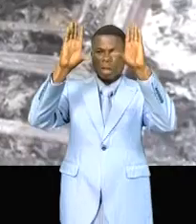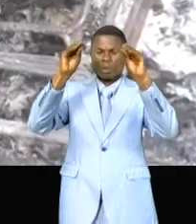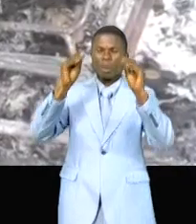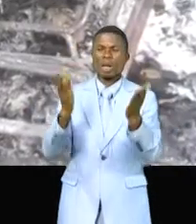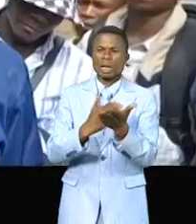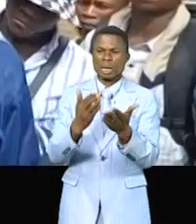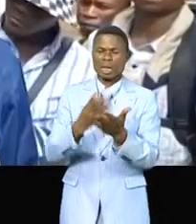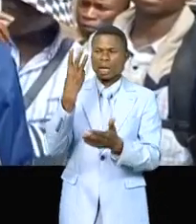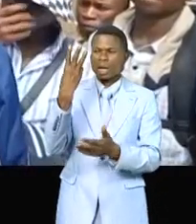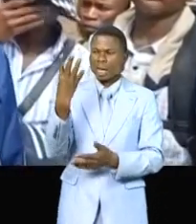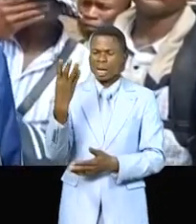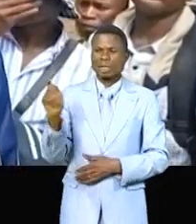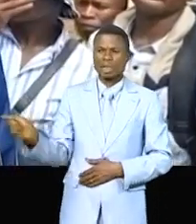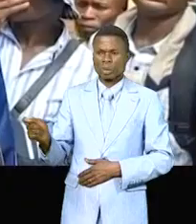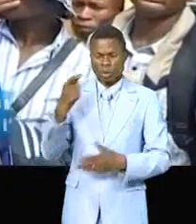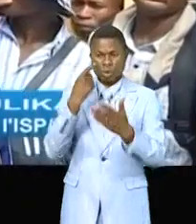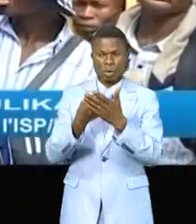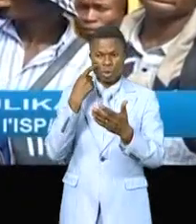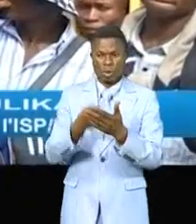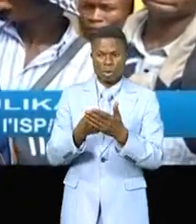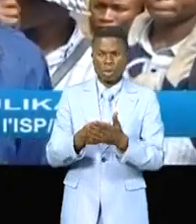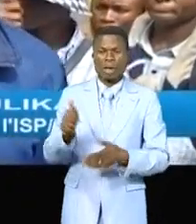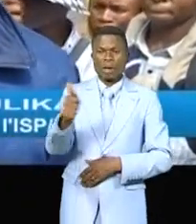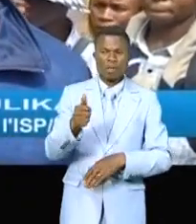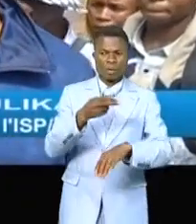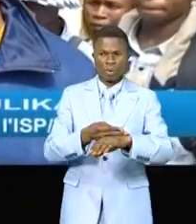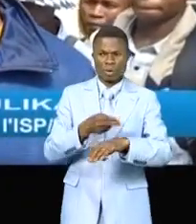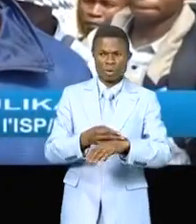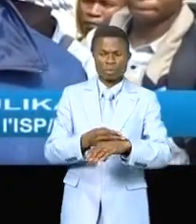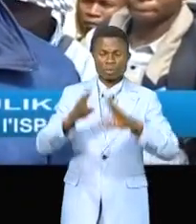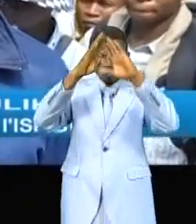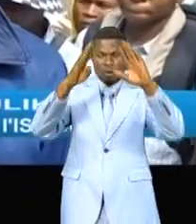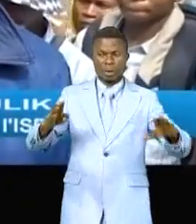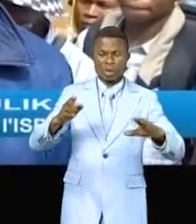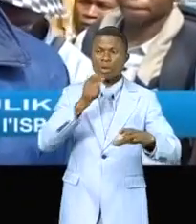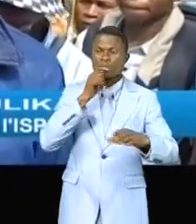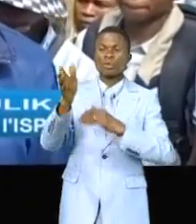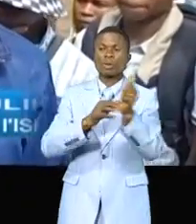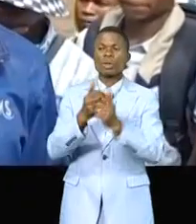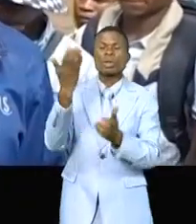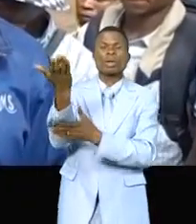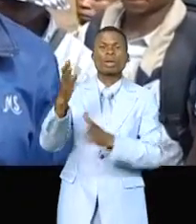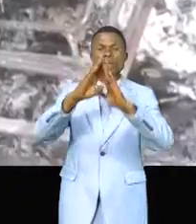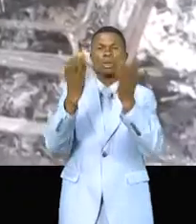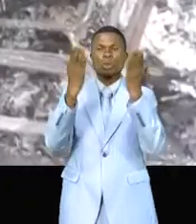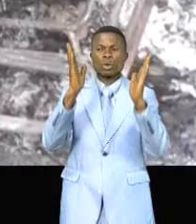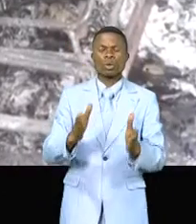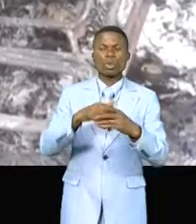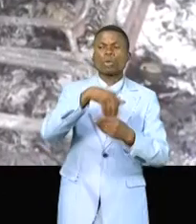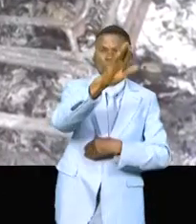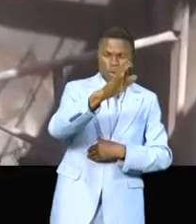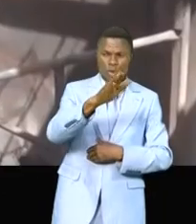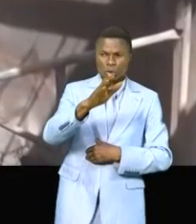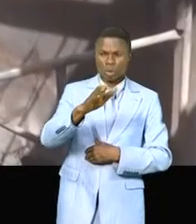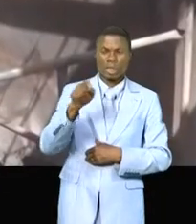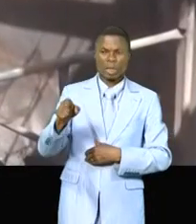4 toilettes. Et quand j'avais constaté à partir de 21h que même tous les bâtiments étaient fissurés, j'avais demandé à tous mes étudiants de quitter les blocs